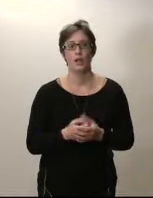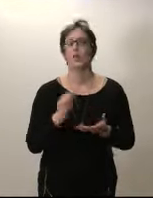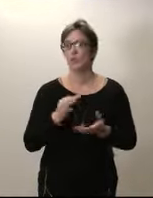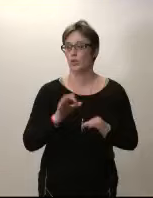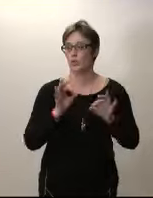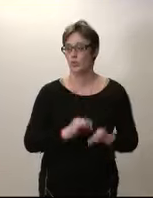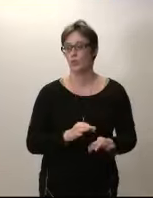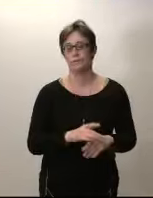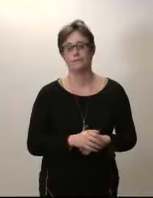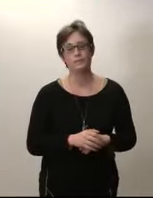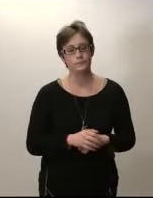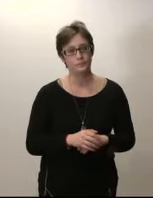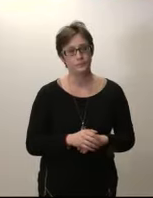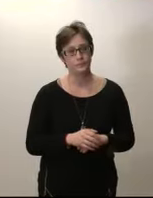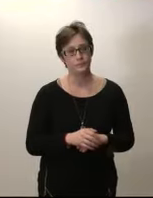M. Merz.